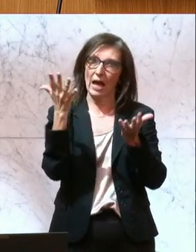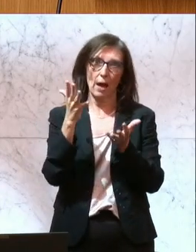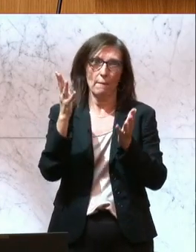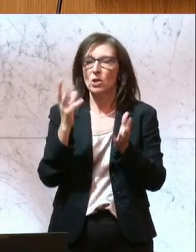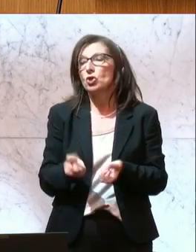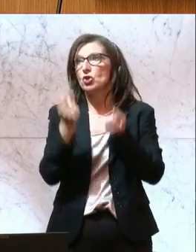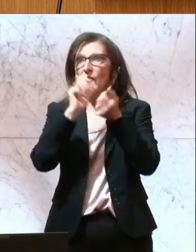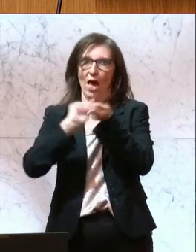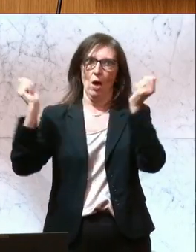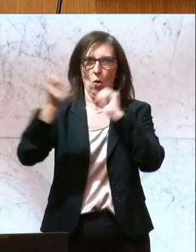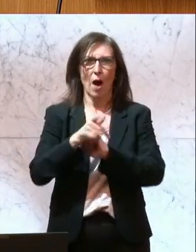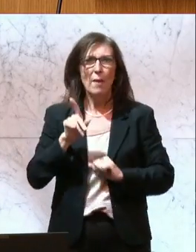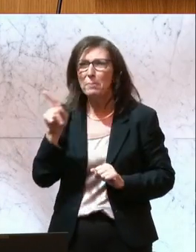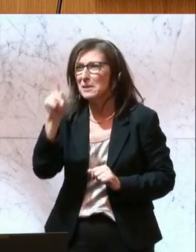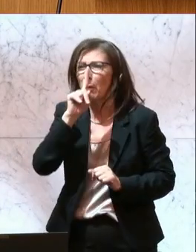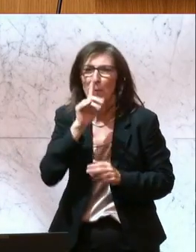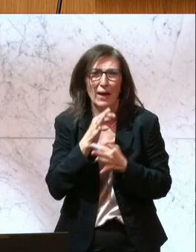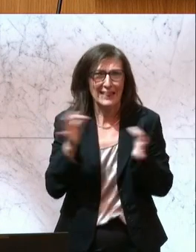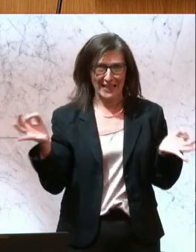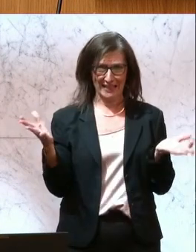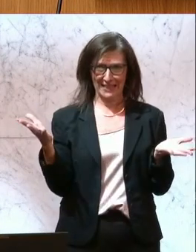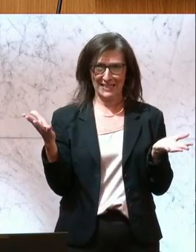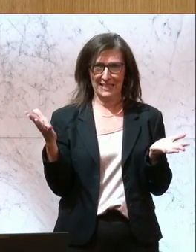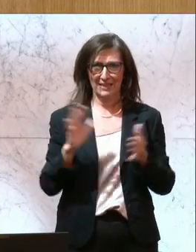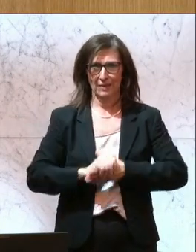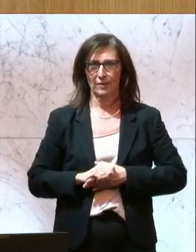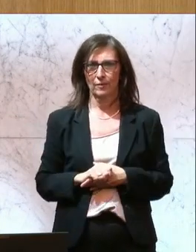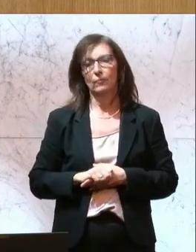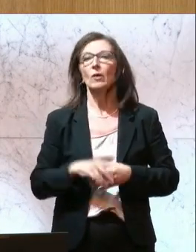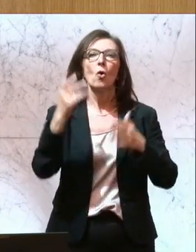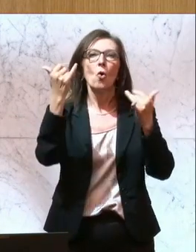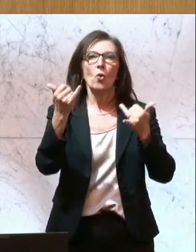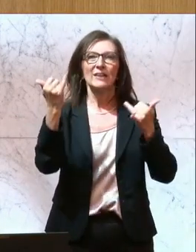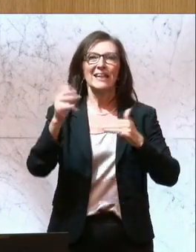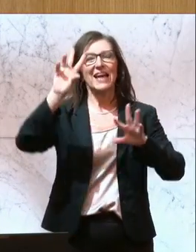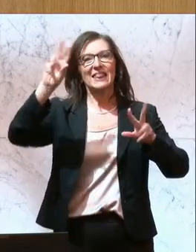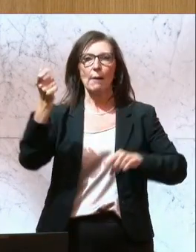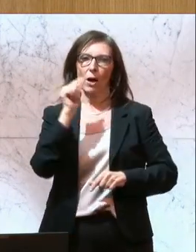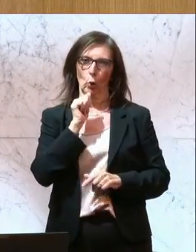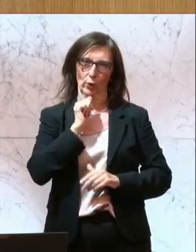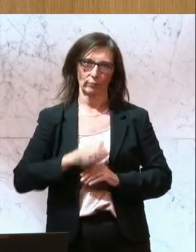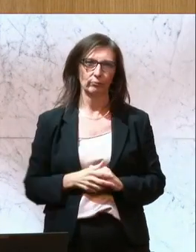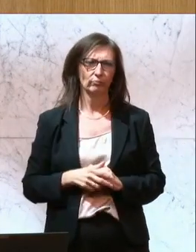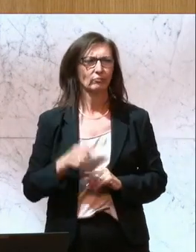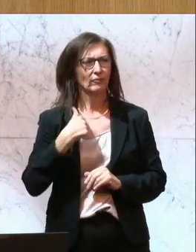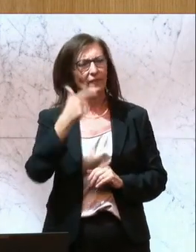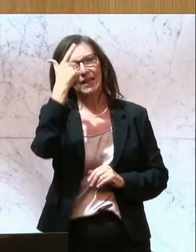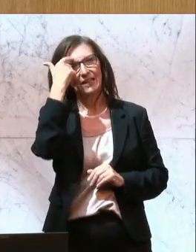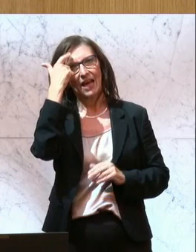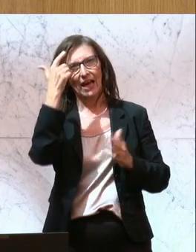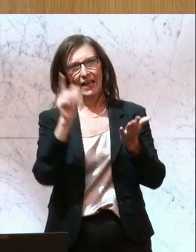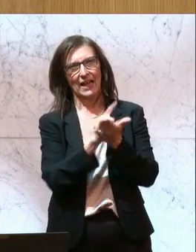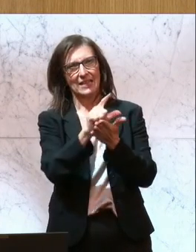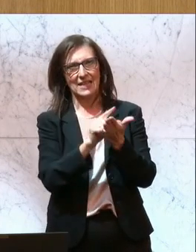einmal, irgendeinen Schritt in die richtige Richtung zu machen. Und dann komme ich jetzt zu den Grünen. Ich kann mich noch an die Zeiten